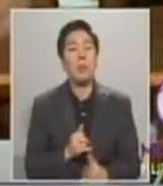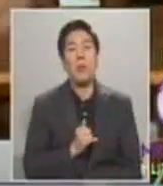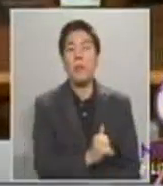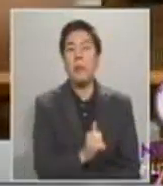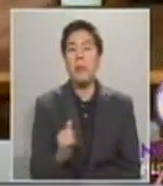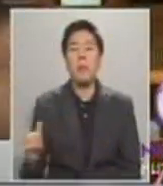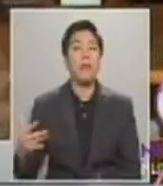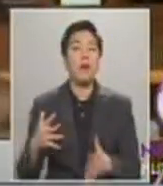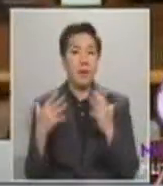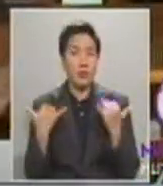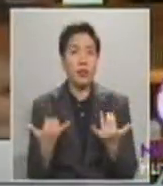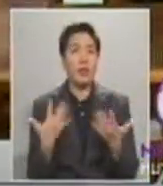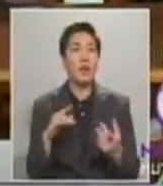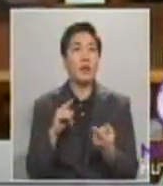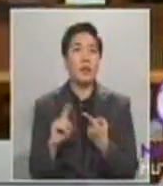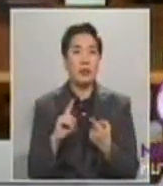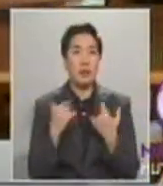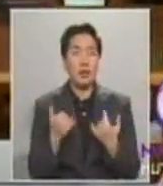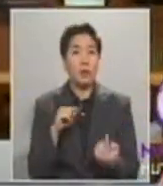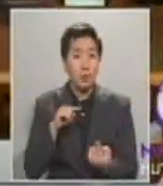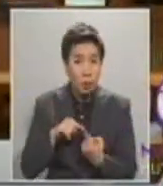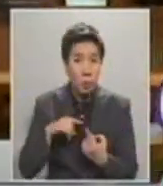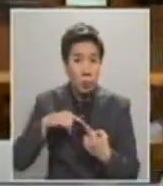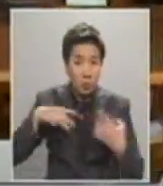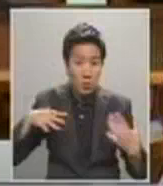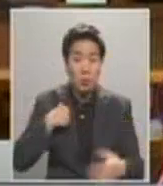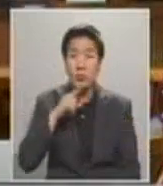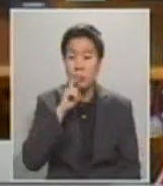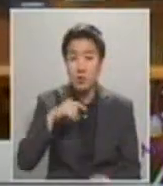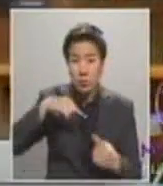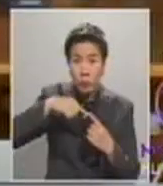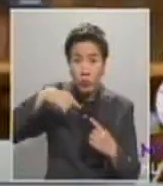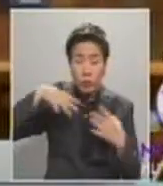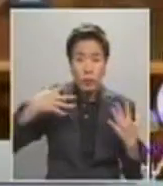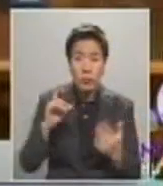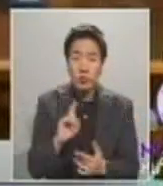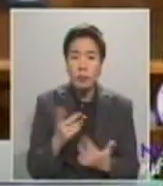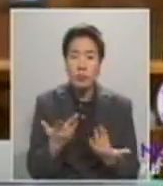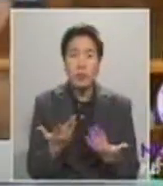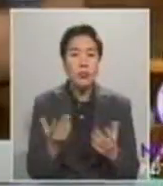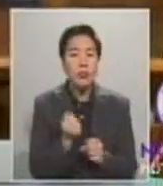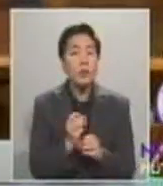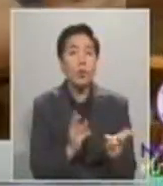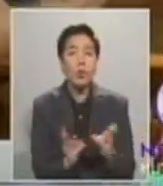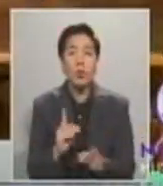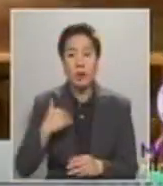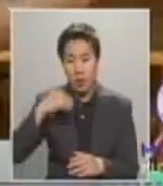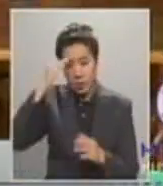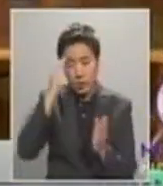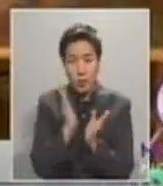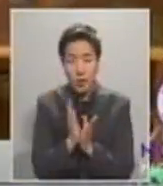ค่ะนั่นแหละค่ะ อ้าวแล้วยังไงต่อล่ะ อ้าวก็เหมาะไหมล่ะคุณพี่มหาคะ ไม่แล้วเขาทำยังไงก็ถึงตำรวจเขา